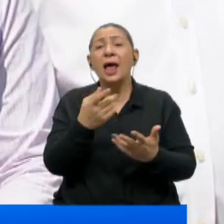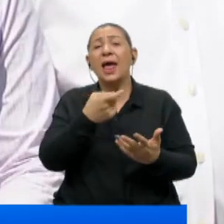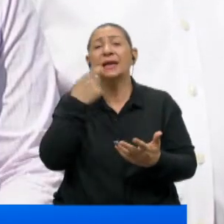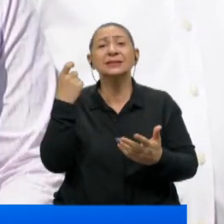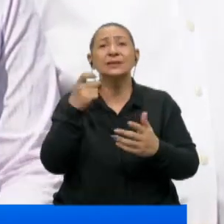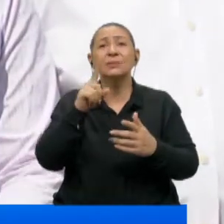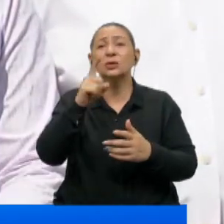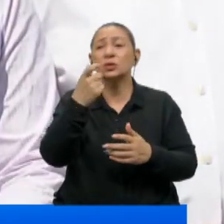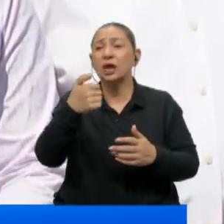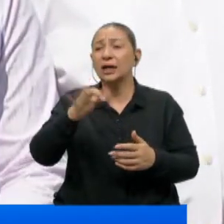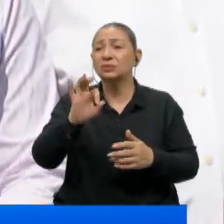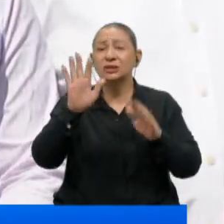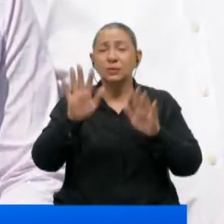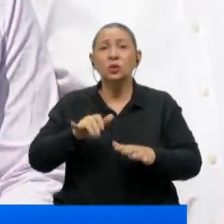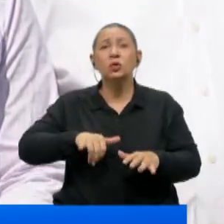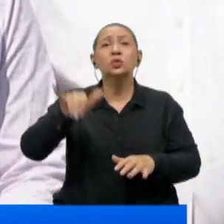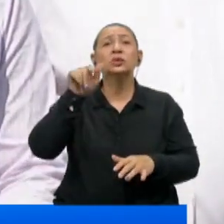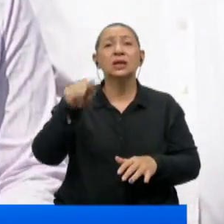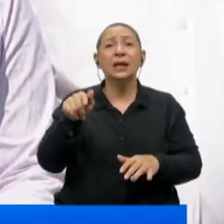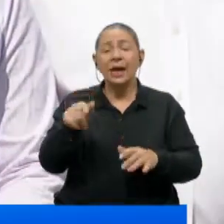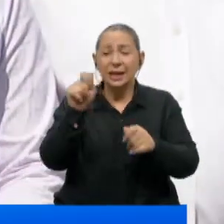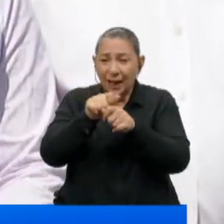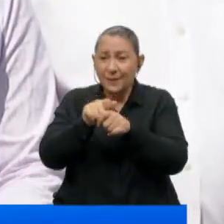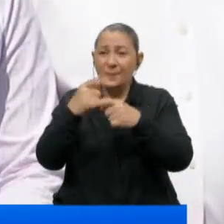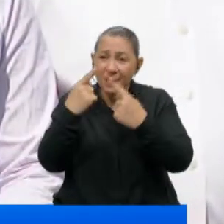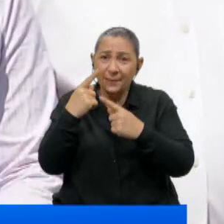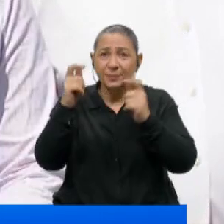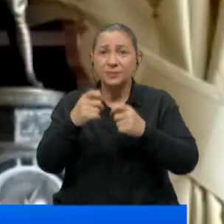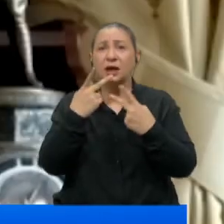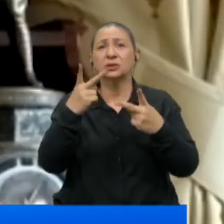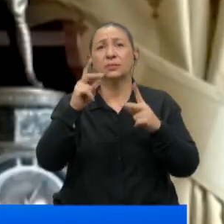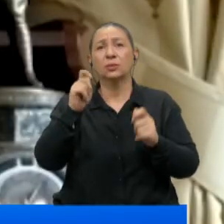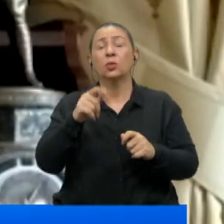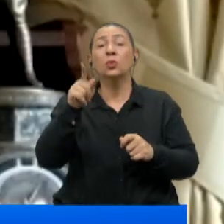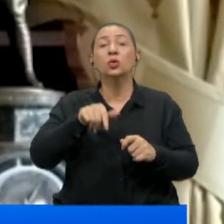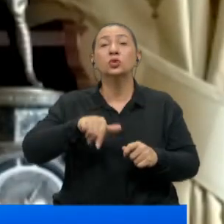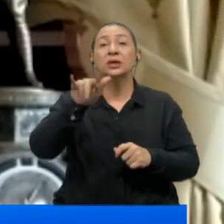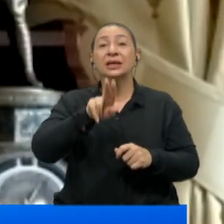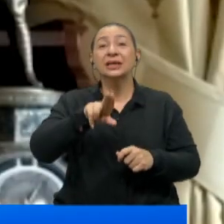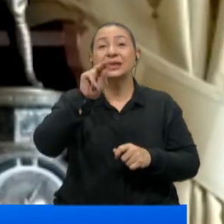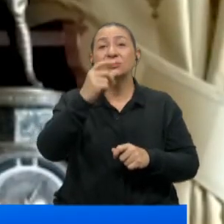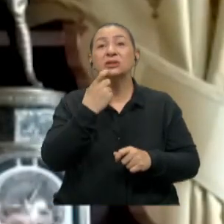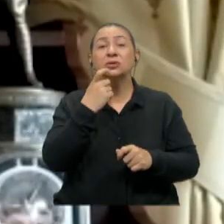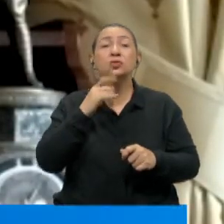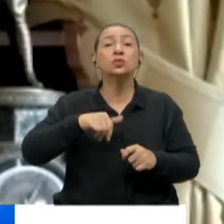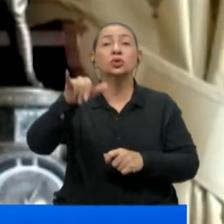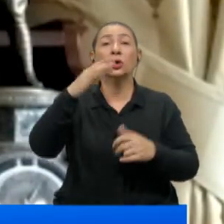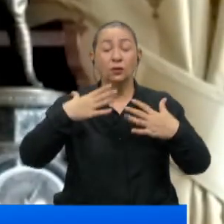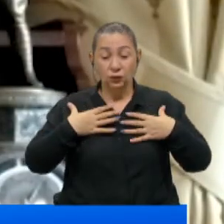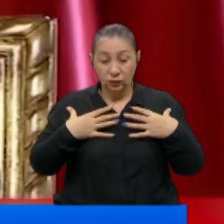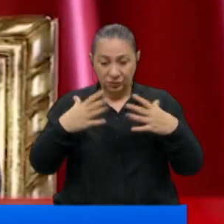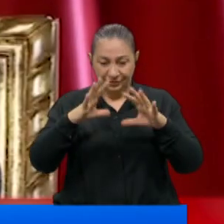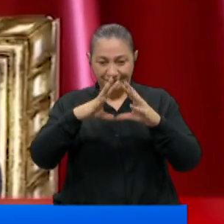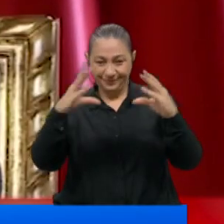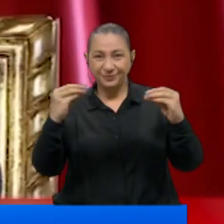dükkanı gibi 1960'lardan kalma uçakları kullanalım tarzında açıklamalar yapıyor. Bu uçaklar 70 yıl uçabilir. Gövde ömürleri çok